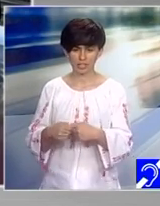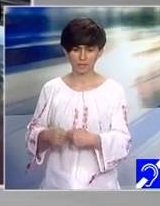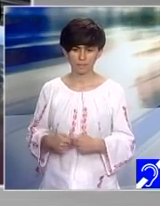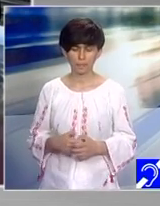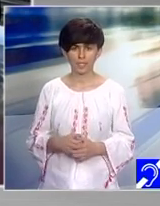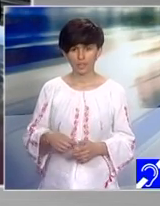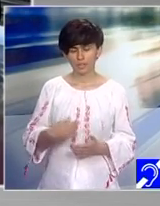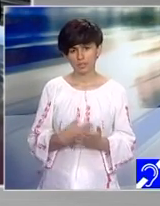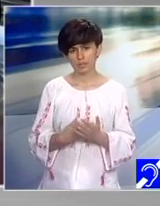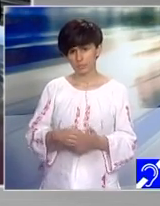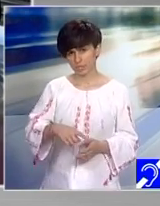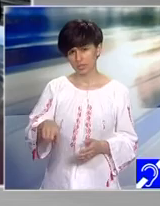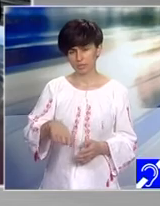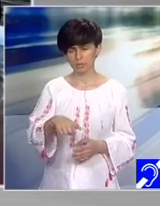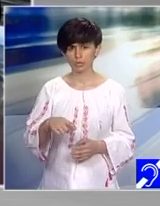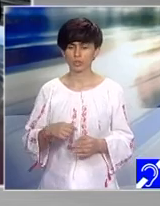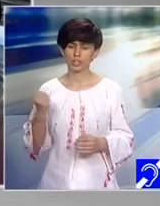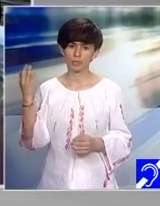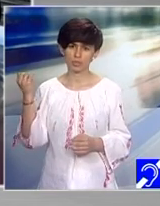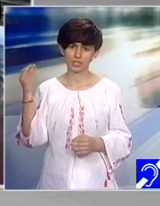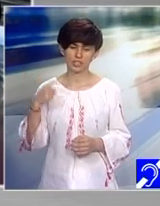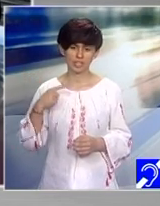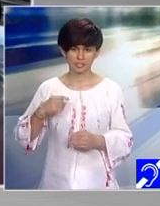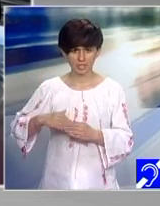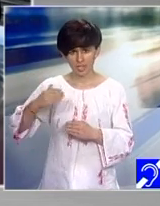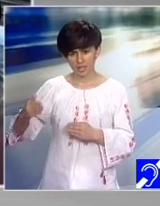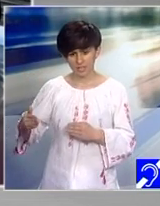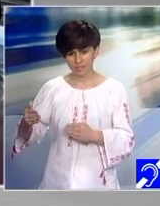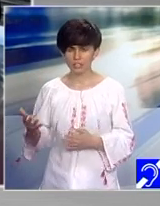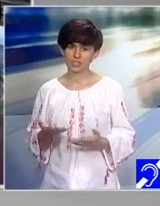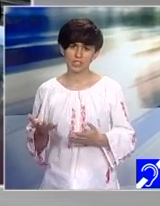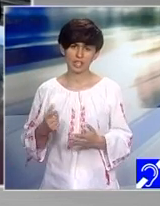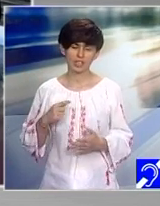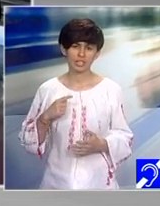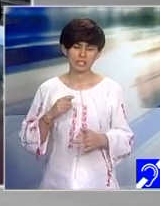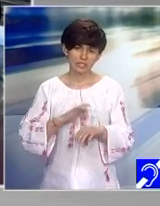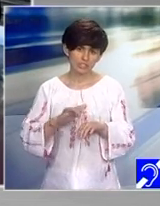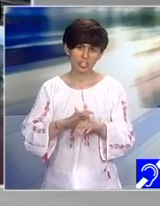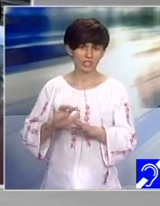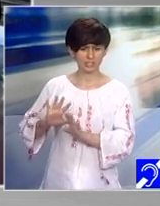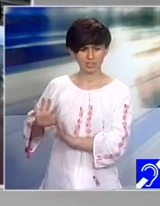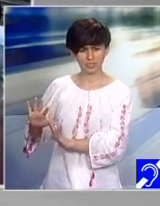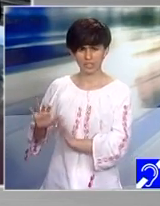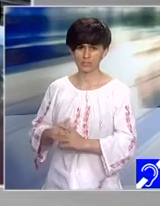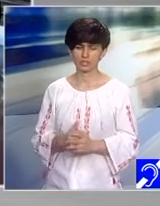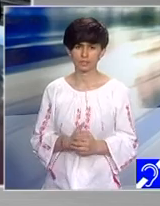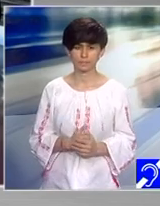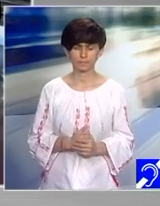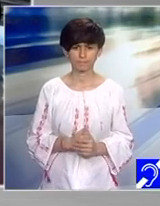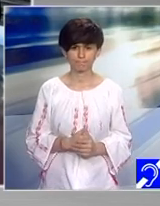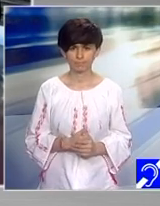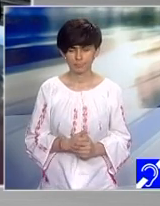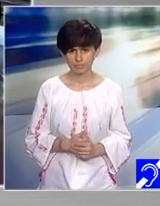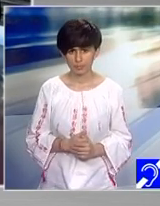exterior din care încearcă să se extragă sau să se ferească? Bun, tocmai mergem din nou